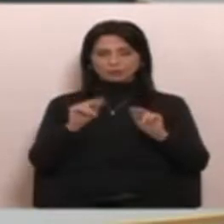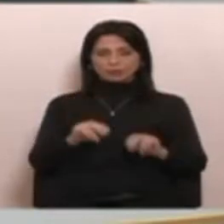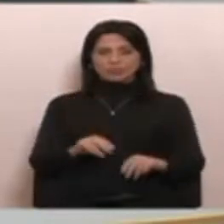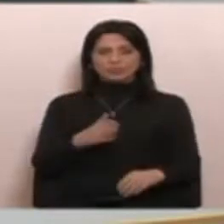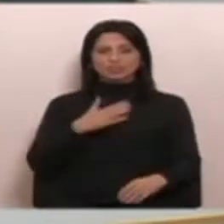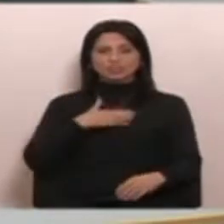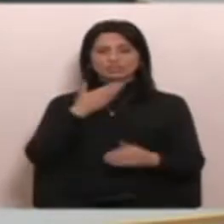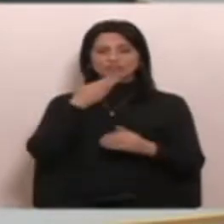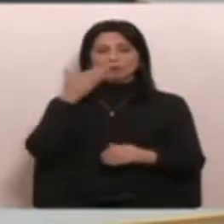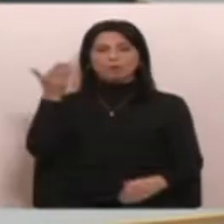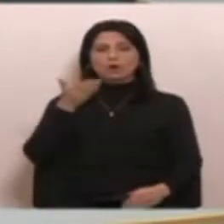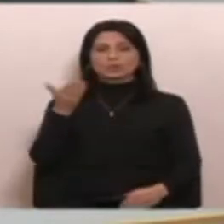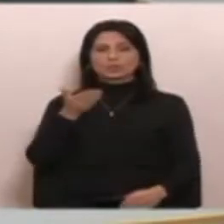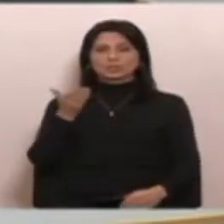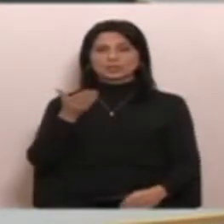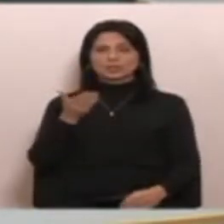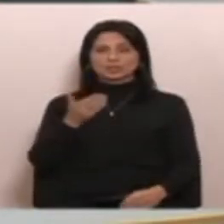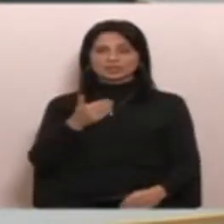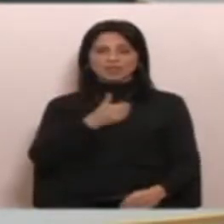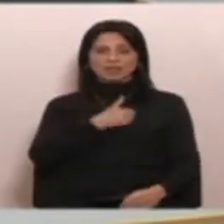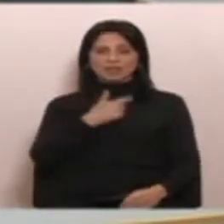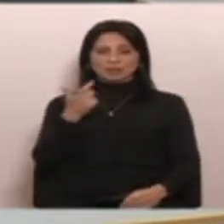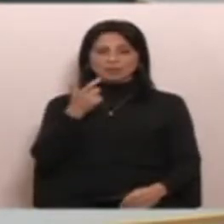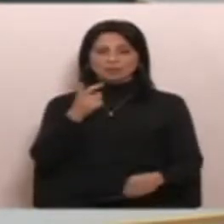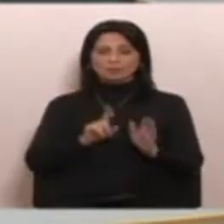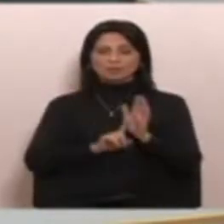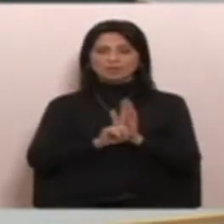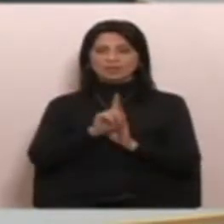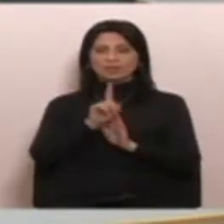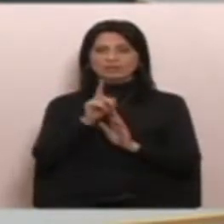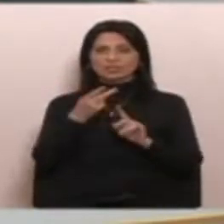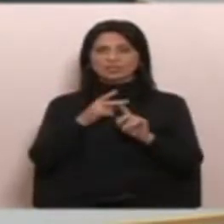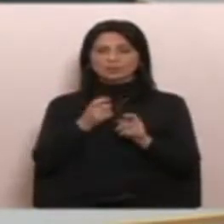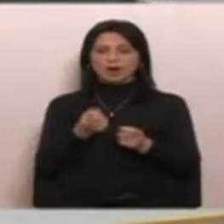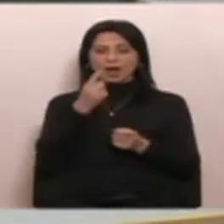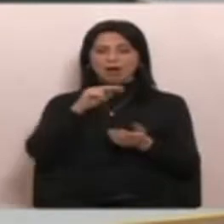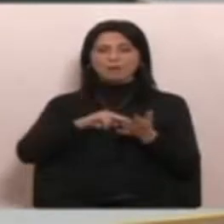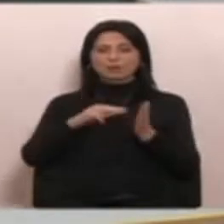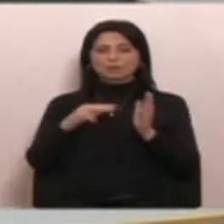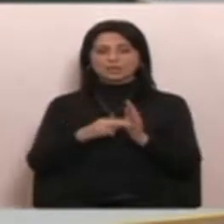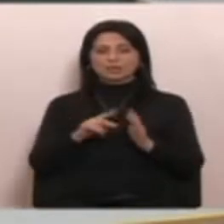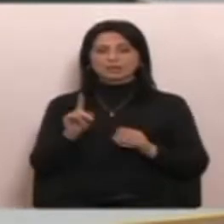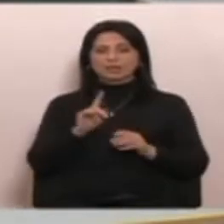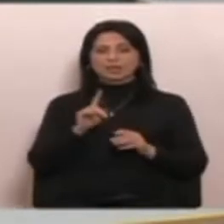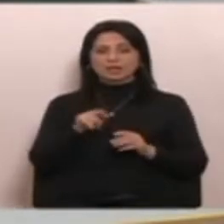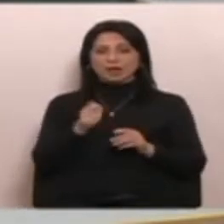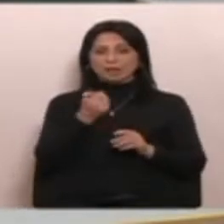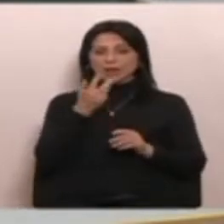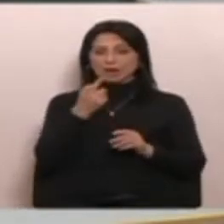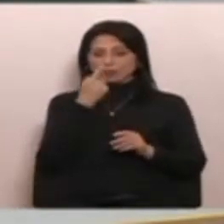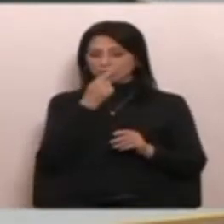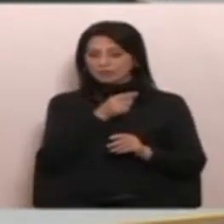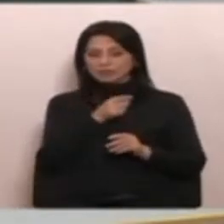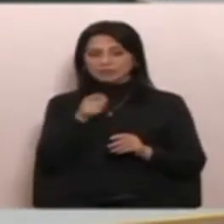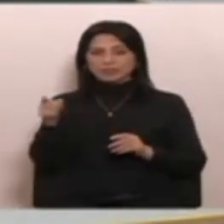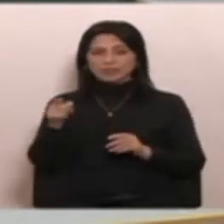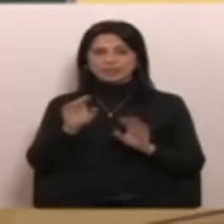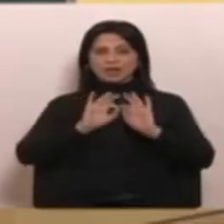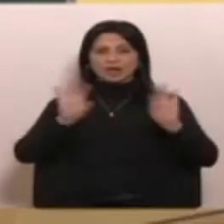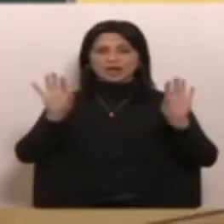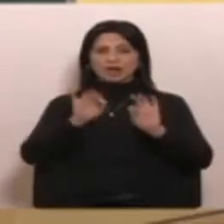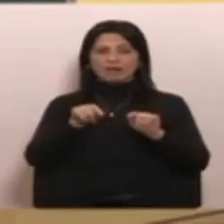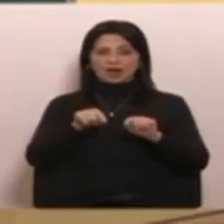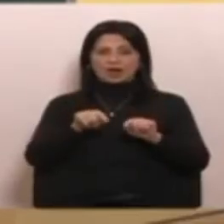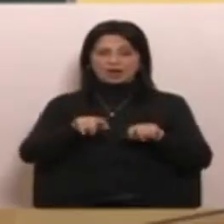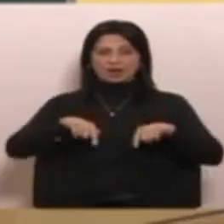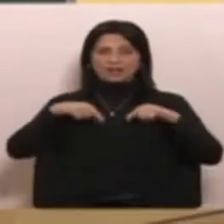ჩემი მოხსენება ნებამიბოძეთ დავიწყო იმ ამოცანებით, რაც ამ რამოდენიმე ხნის წინ გავაჟღერე ამავე